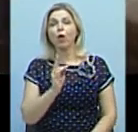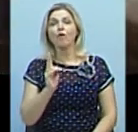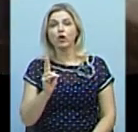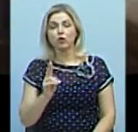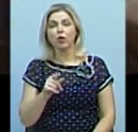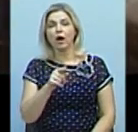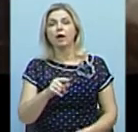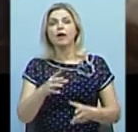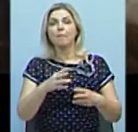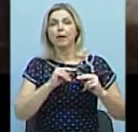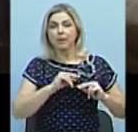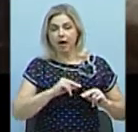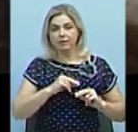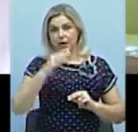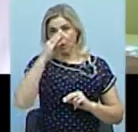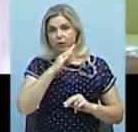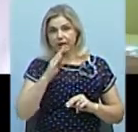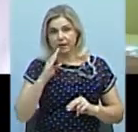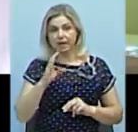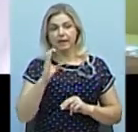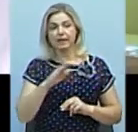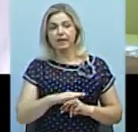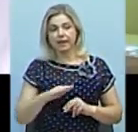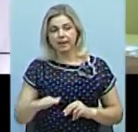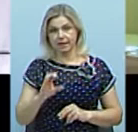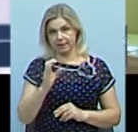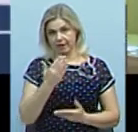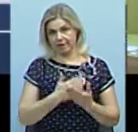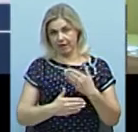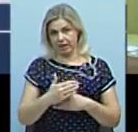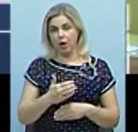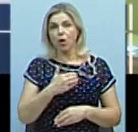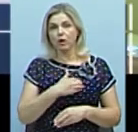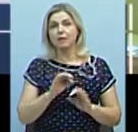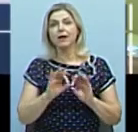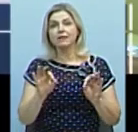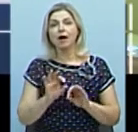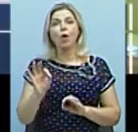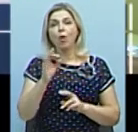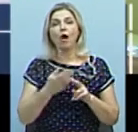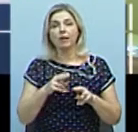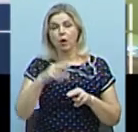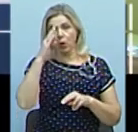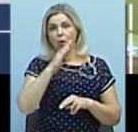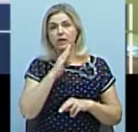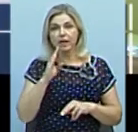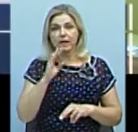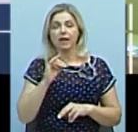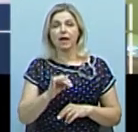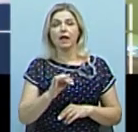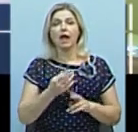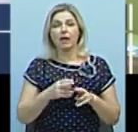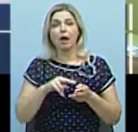розрахований на співпрацю з батьками дітей з інвалідністю. Ми хочемо розповісти в цьому проєкті у родителях. Ми хочемо розповісти в